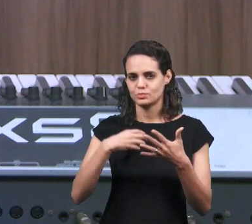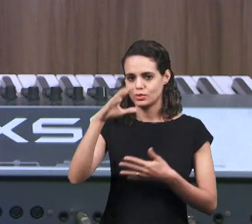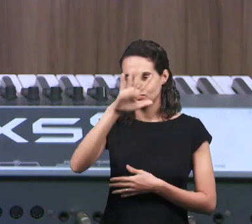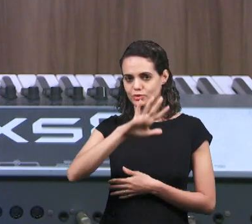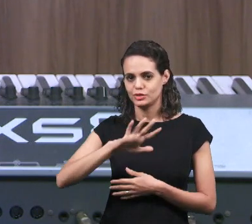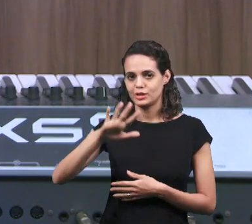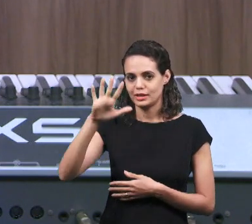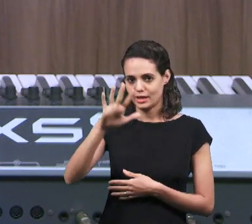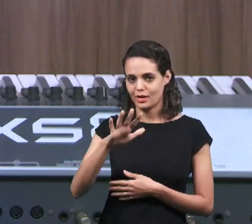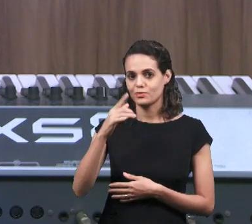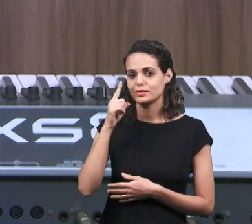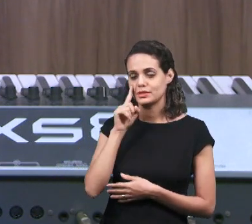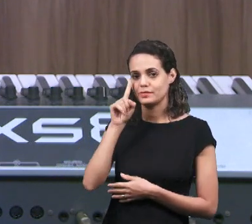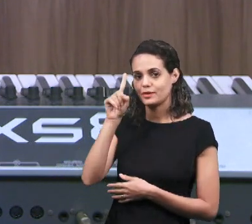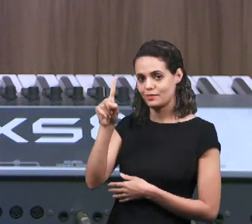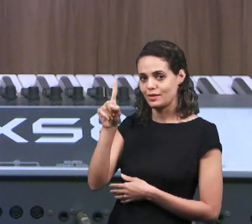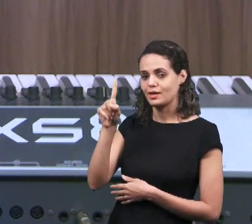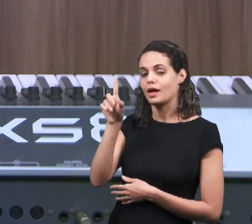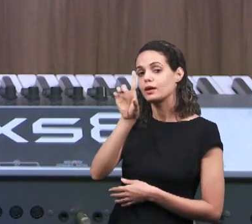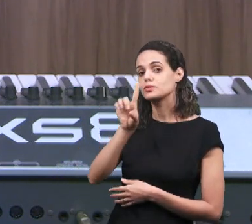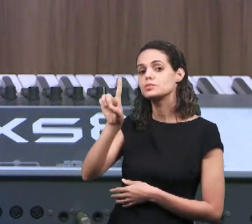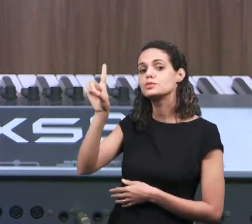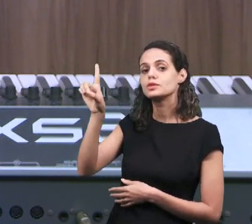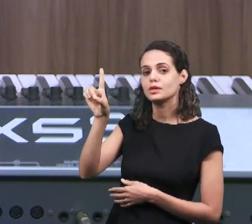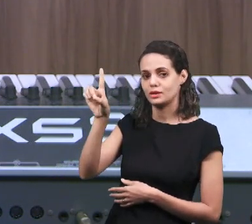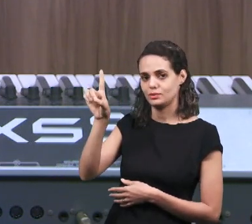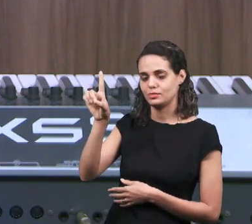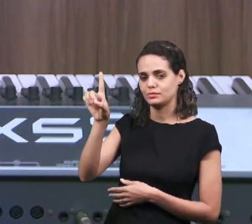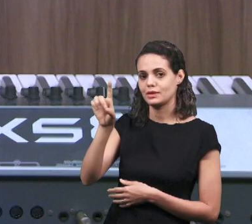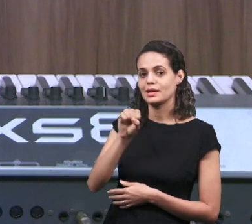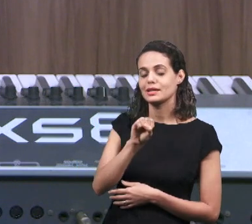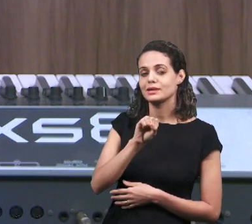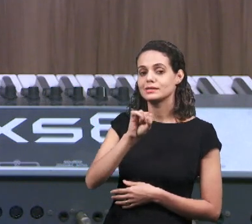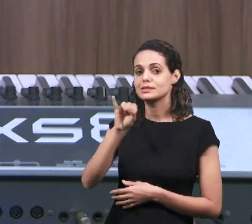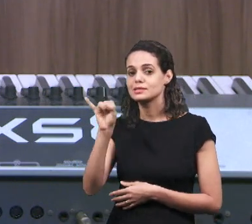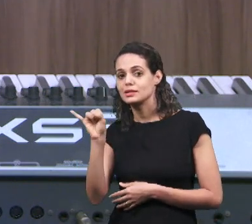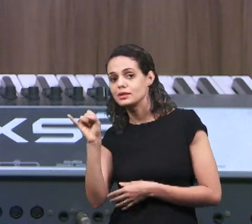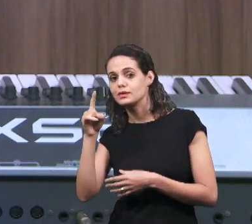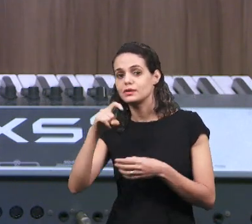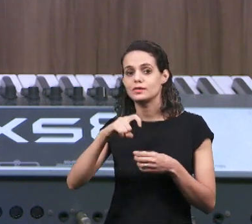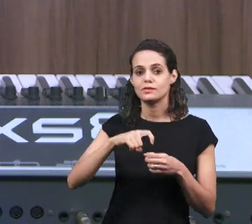toujours celle du côté droit. Eu vou passar de no Si e volto pro Dó.